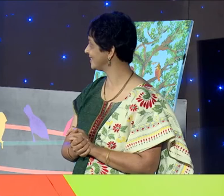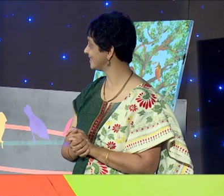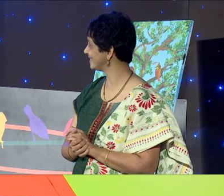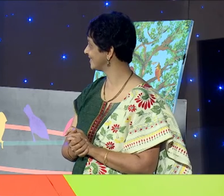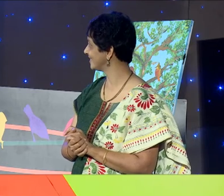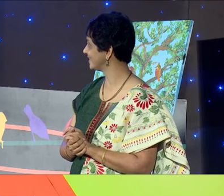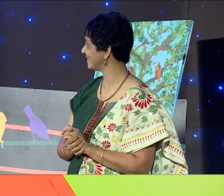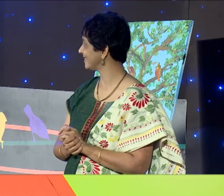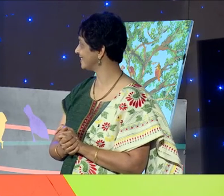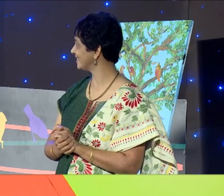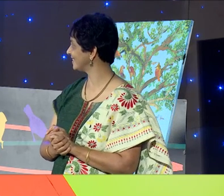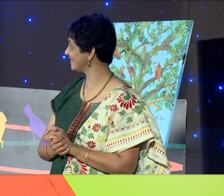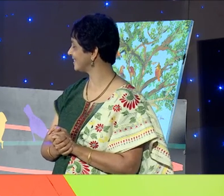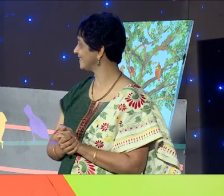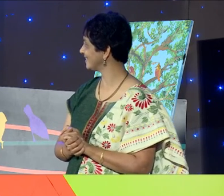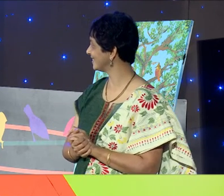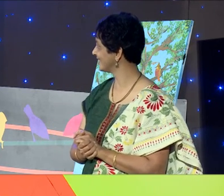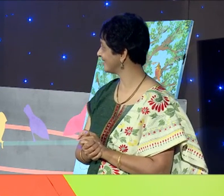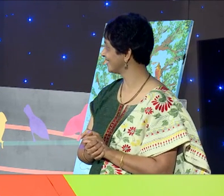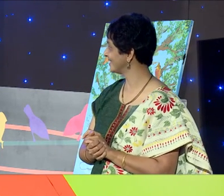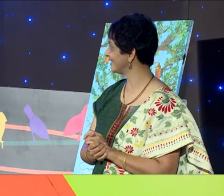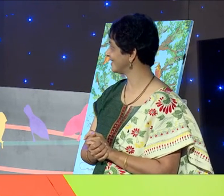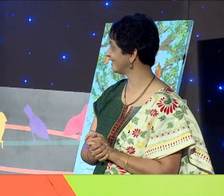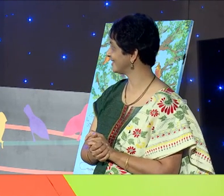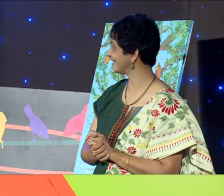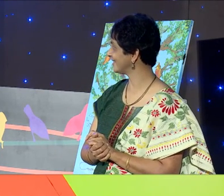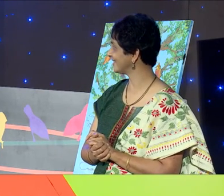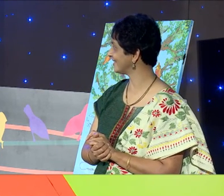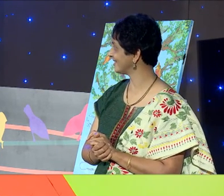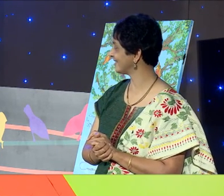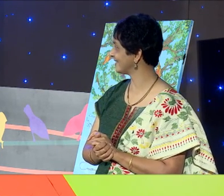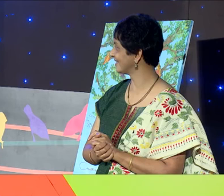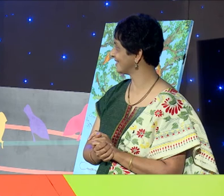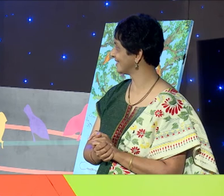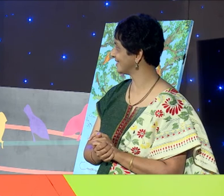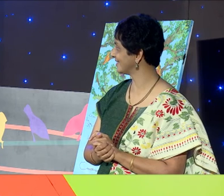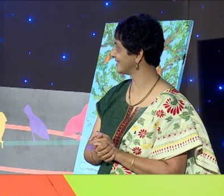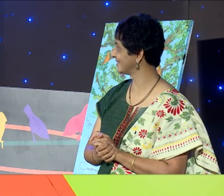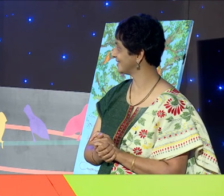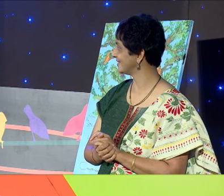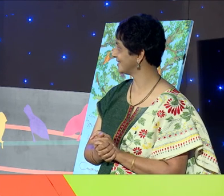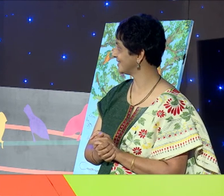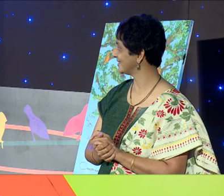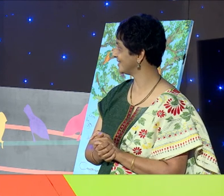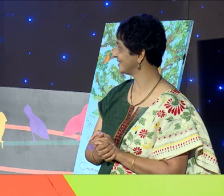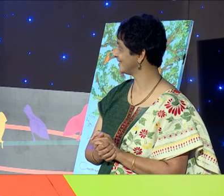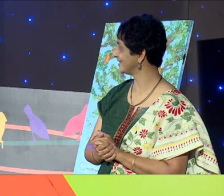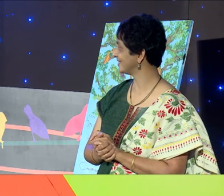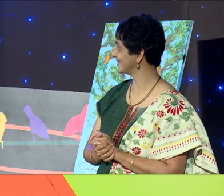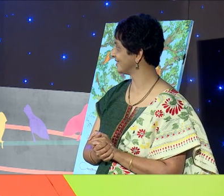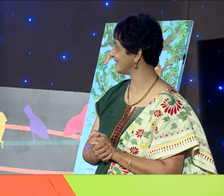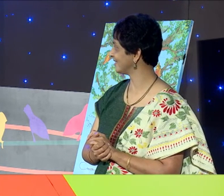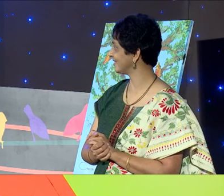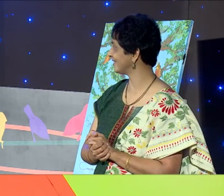हे खुदा तेरी इनायत का शुक्रिया, हे खुदा तेरी इनायत का शुक्रिया कि परेशानियों